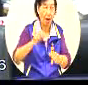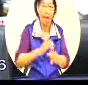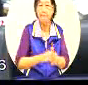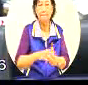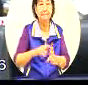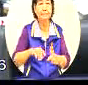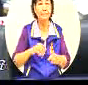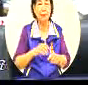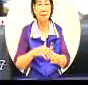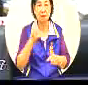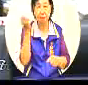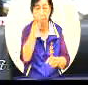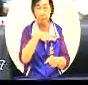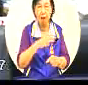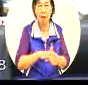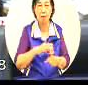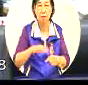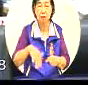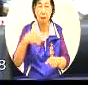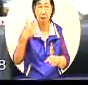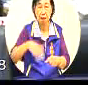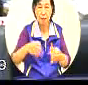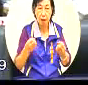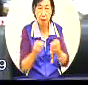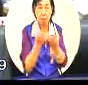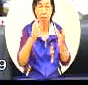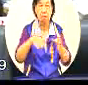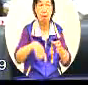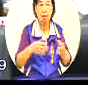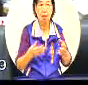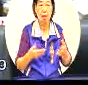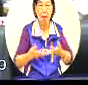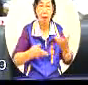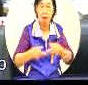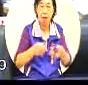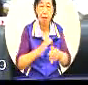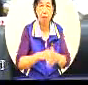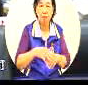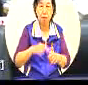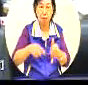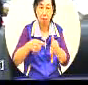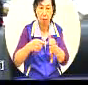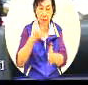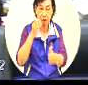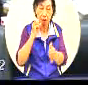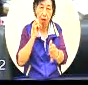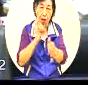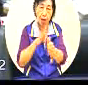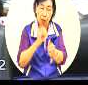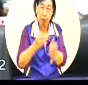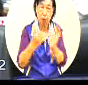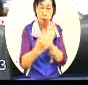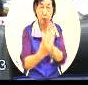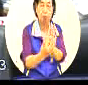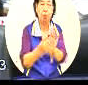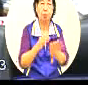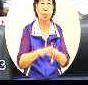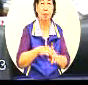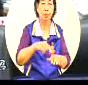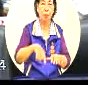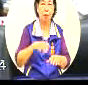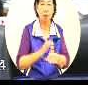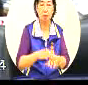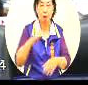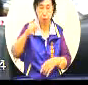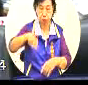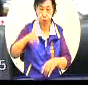事情发生之前都就必须要去做这样的一个事情。所以市长，就针对于预防的部分，待会希望您来做出承诺。我先把